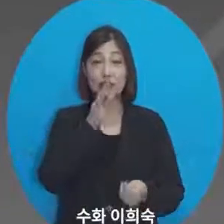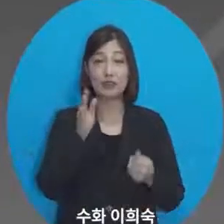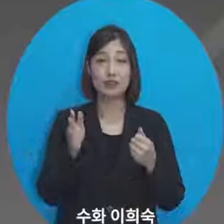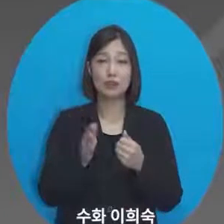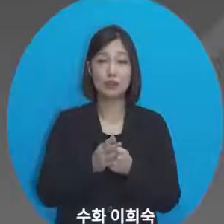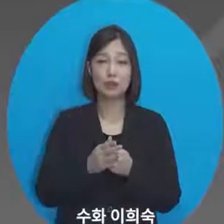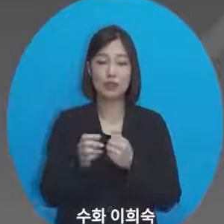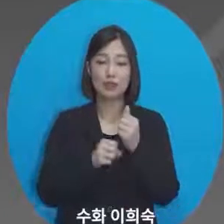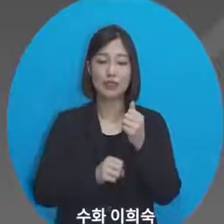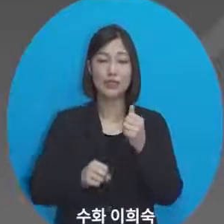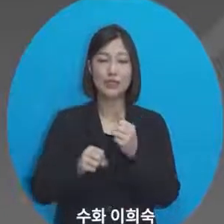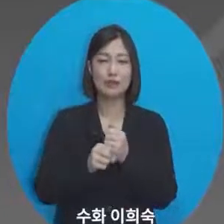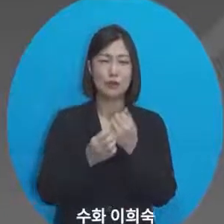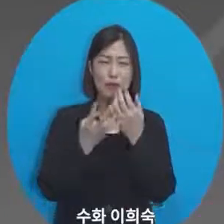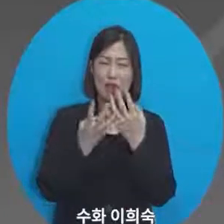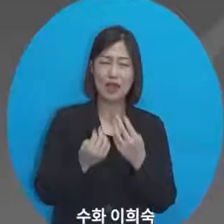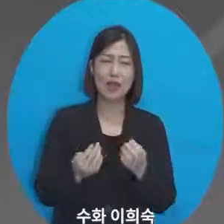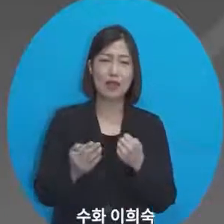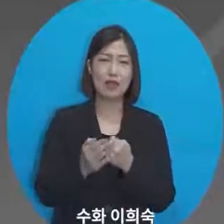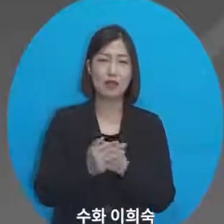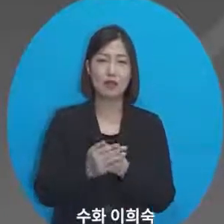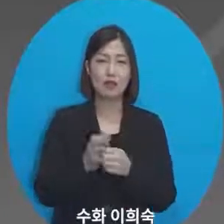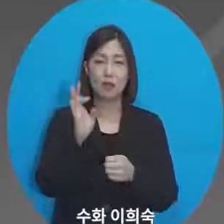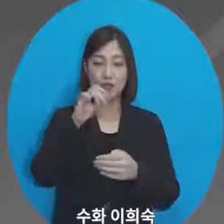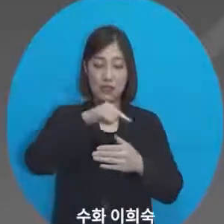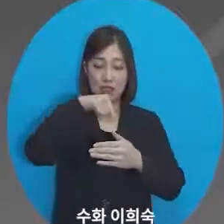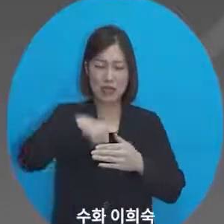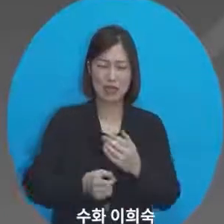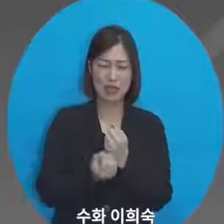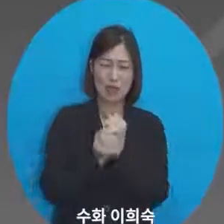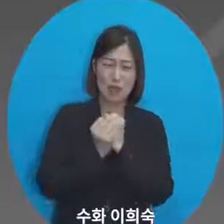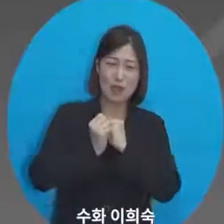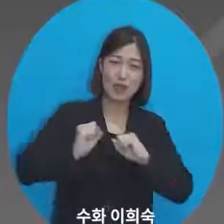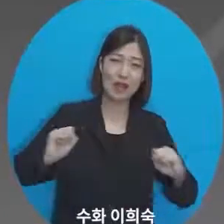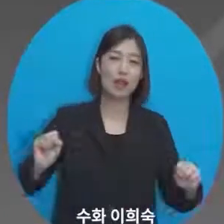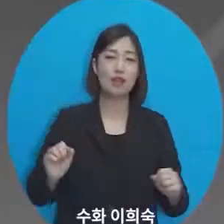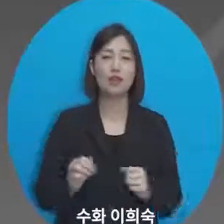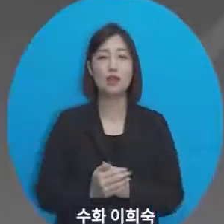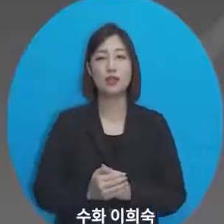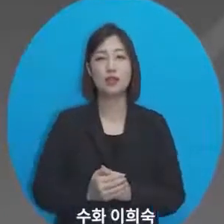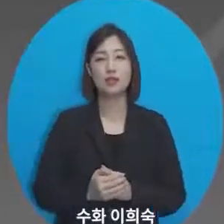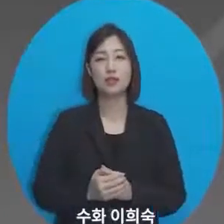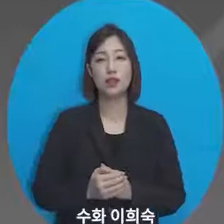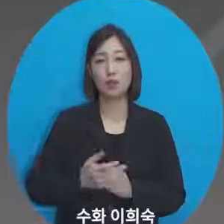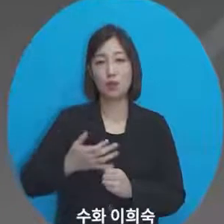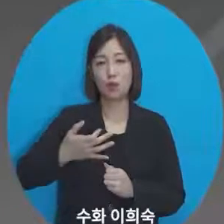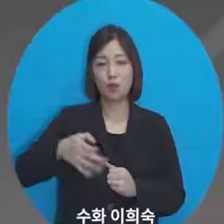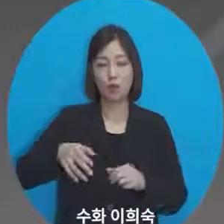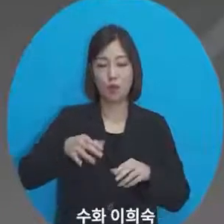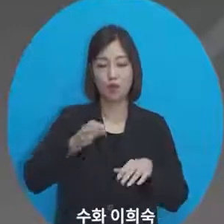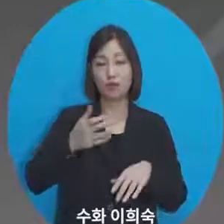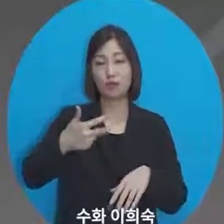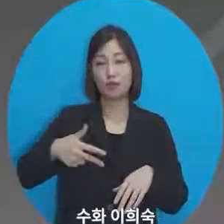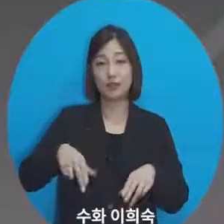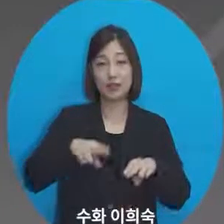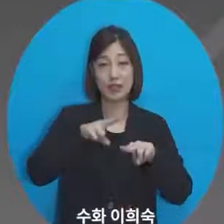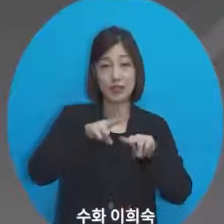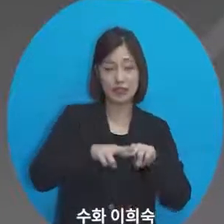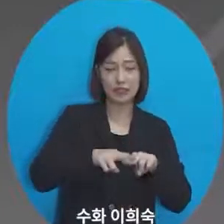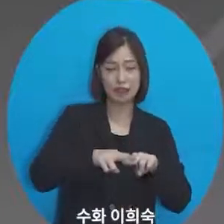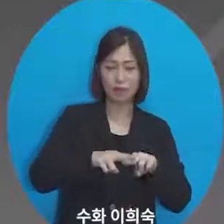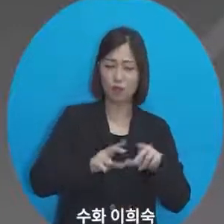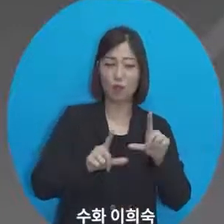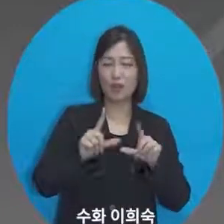넓고 크게 만들고, 변기도 재래식 변기에서부터 현대적인 양변기까지 다양한